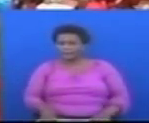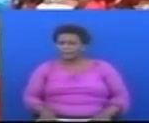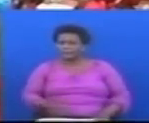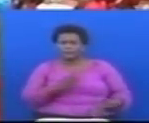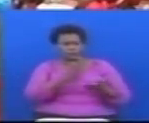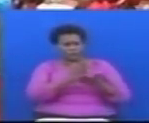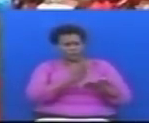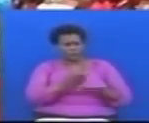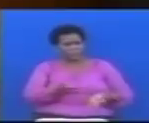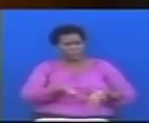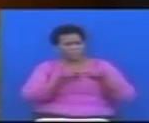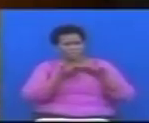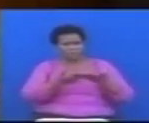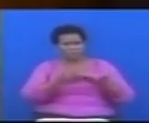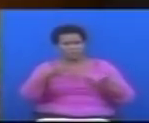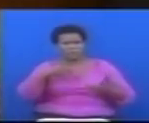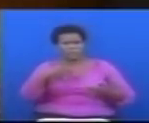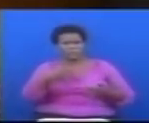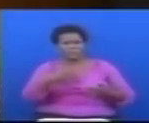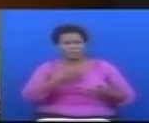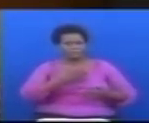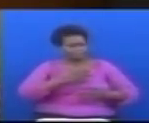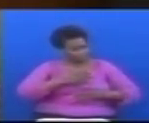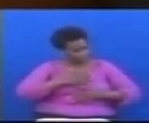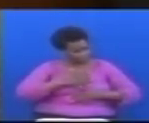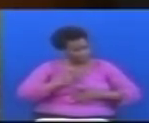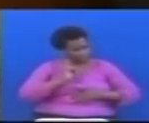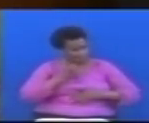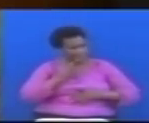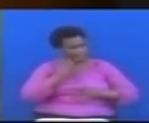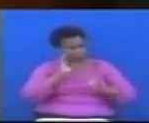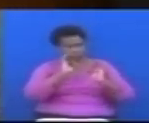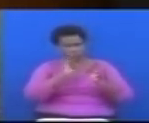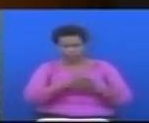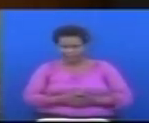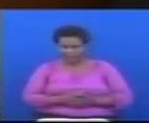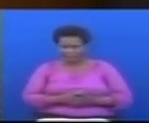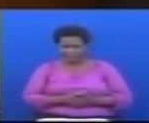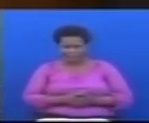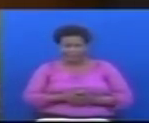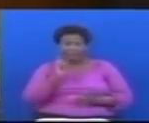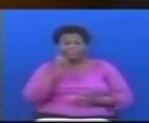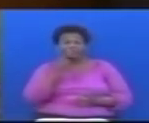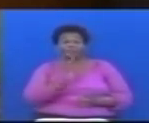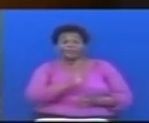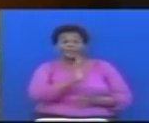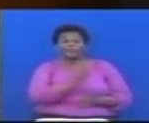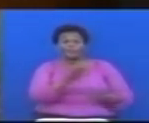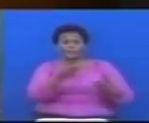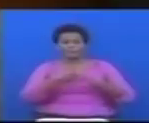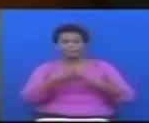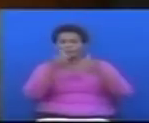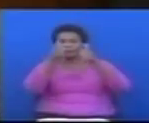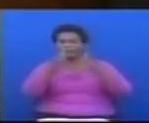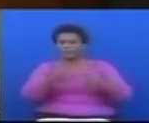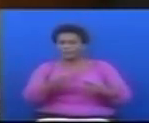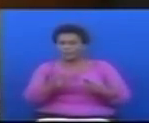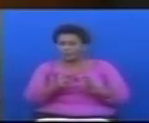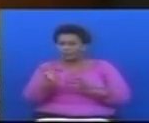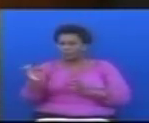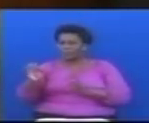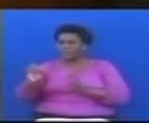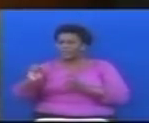Mheshimiwa Waziri kwa majibu mazuri yenye matumaini, hasa kwa mwaka huu kutengewa hizo milioni